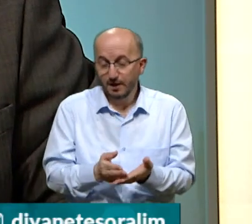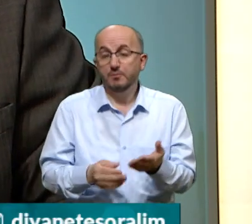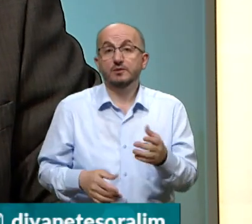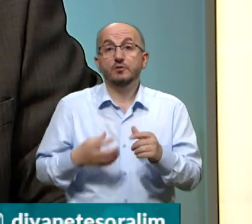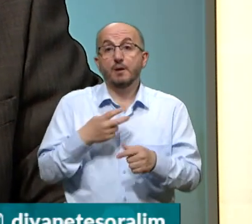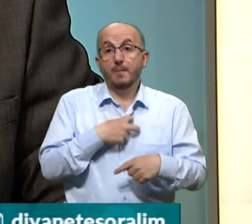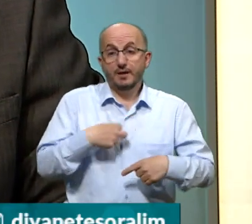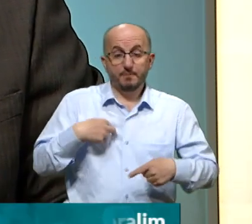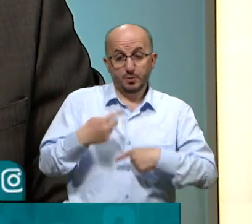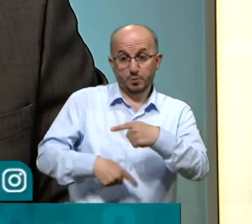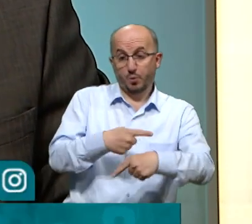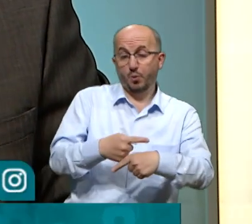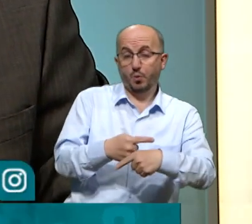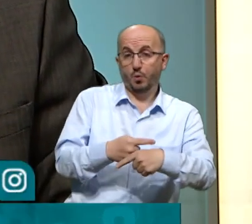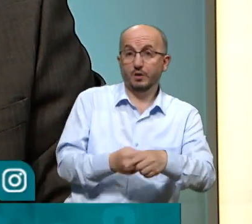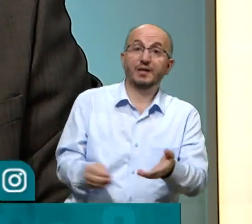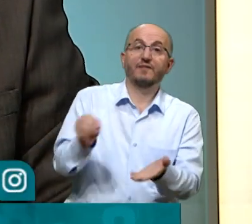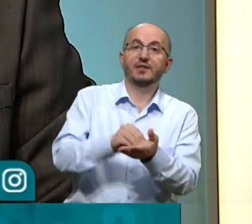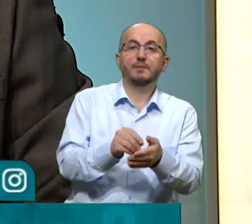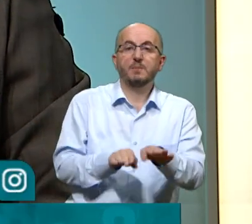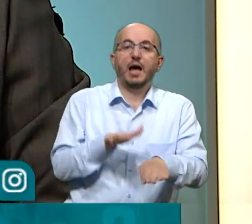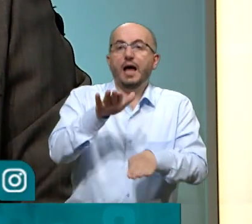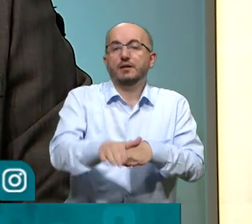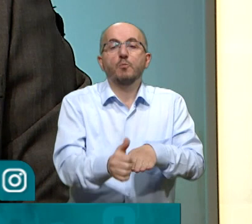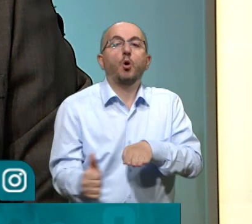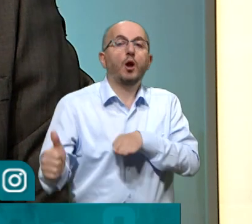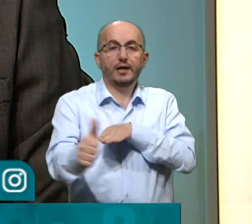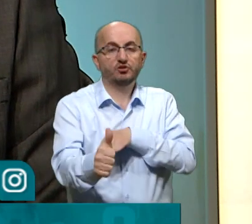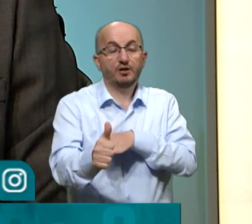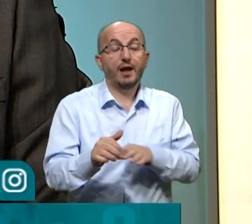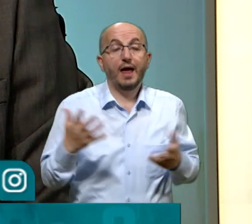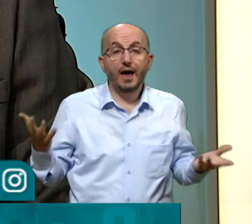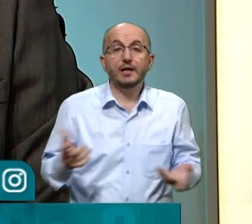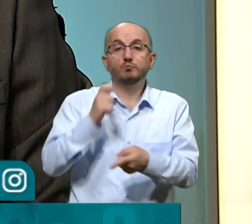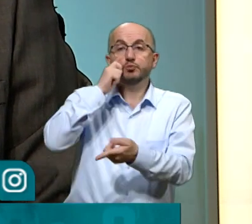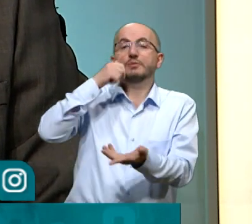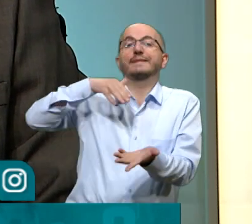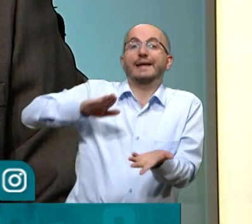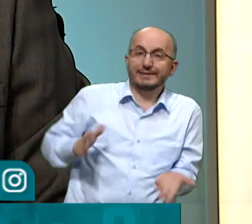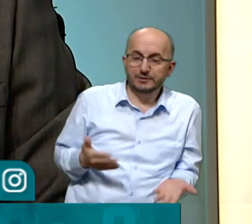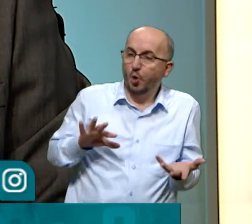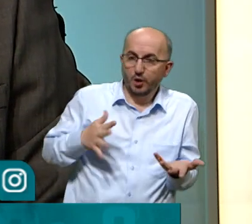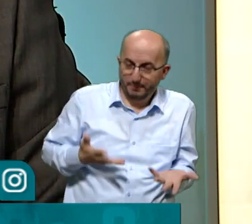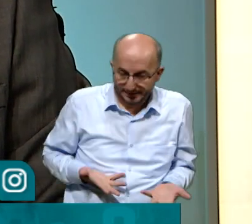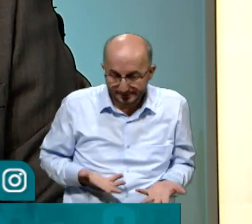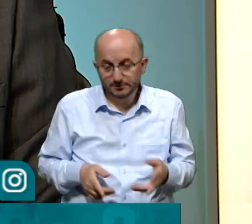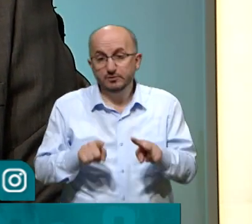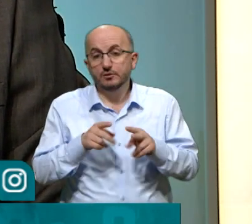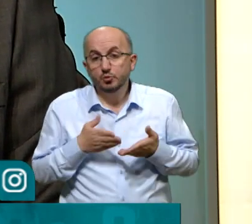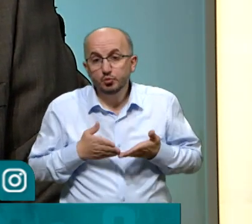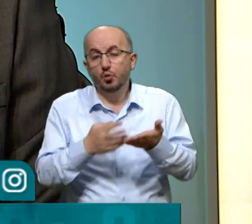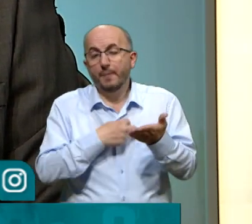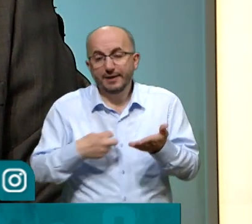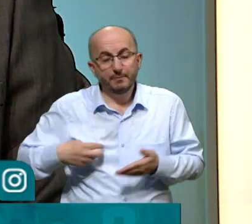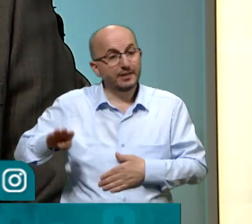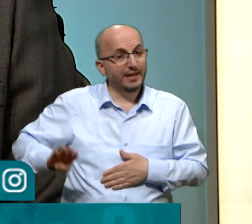Doğan'a seyitlik ilave ettim içine bir adım öne geçer ama eğer mümkün değilse ki olabilir değil mi Nuh aleyhisselamın